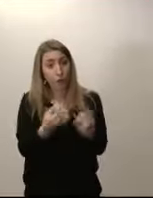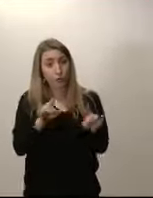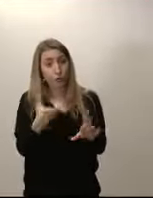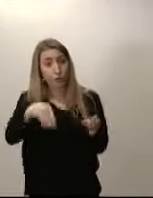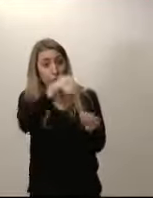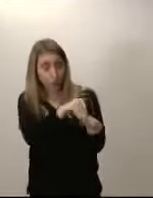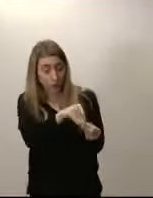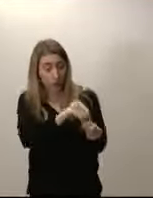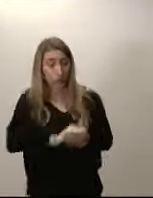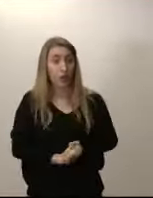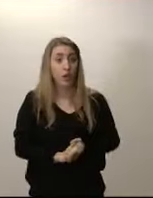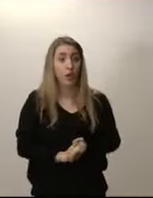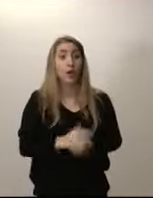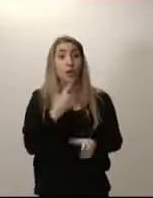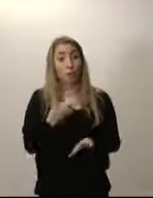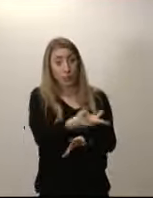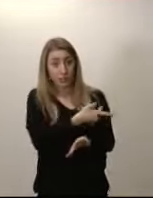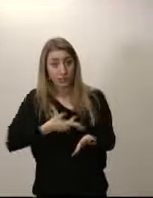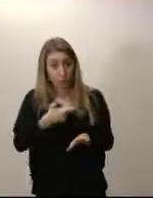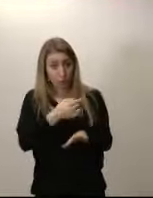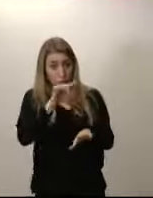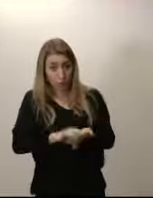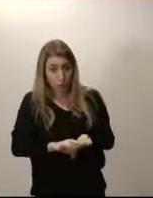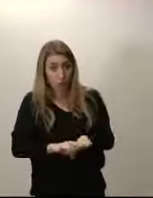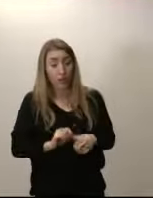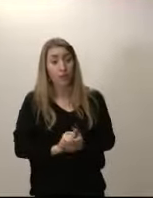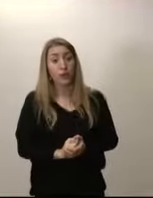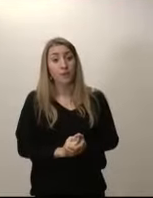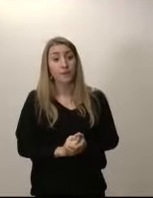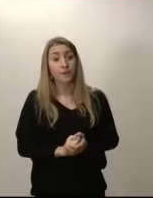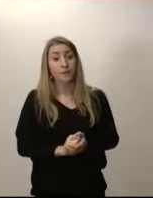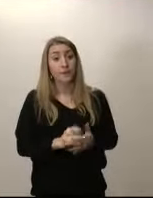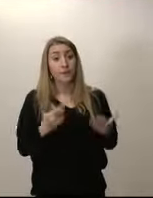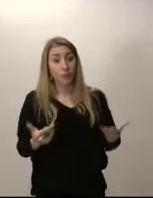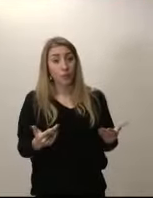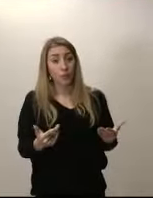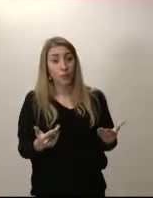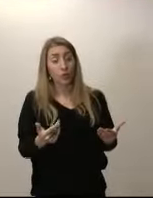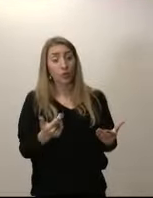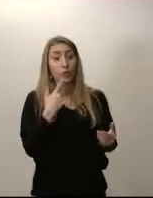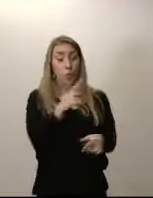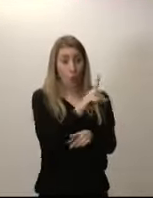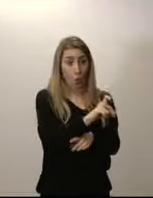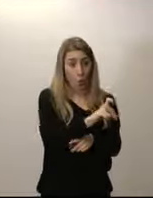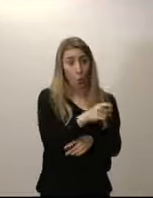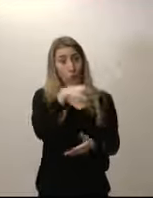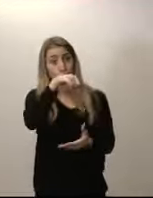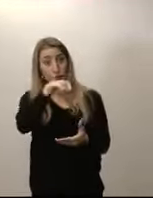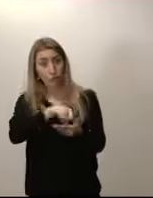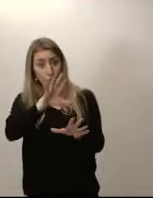supplémentaire, donc vote des 3, donc budget donc de la ville, eau et centre funéraire. Y a-t-il